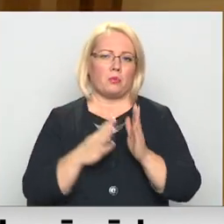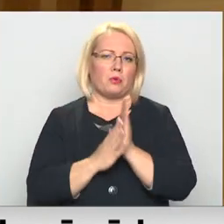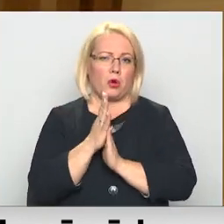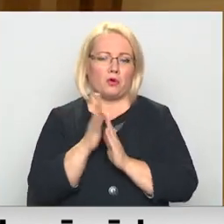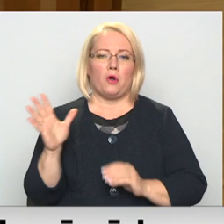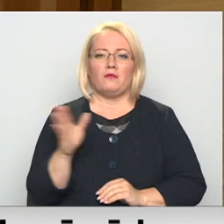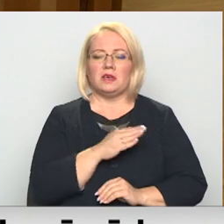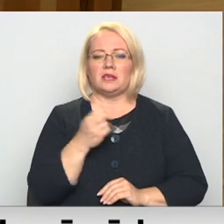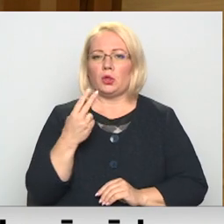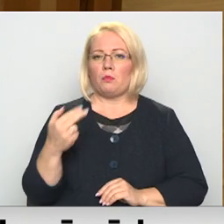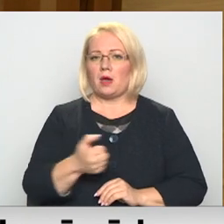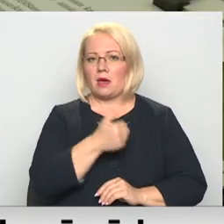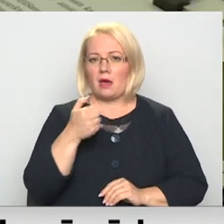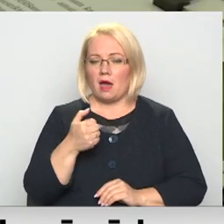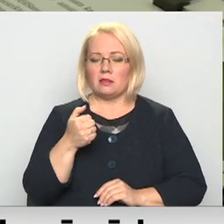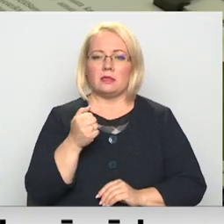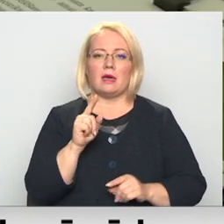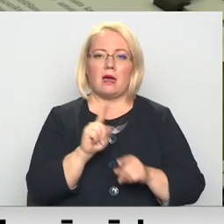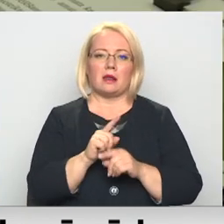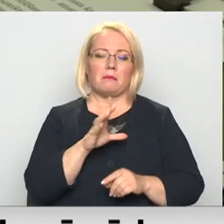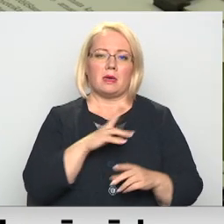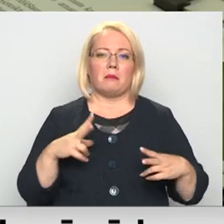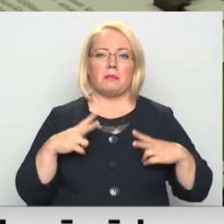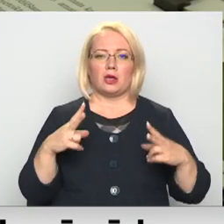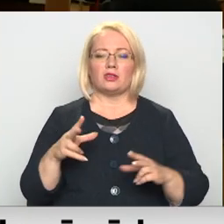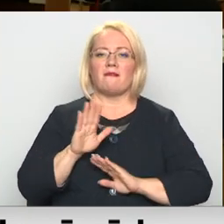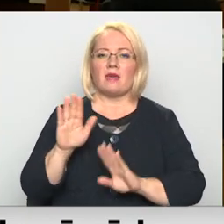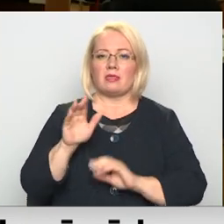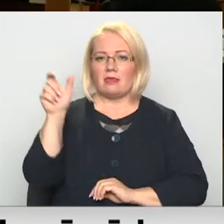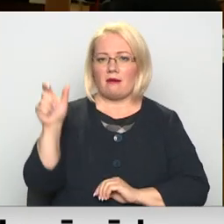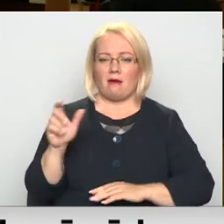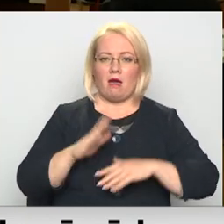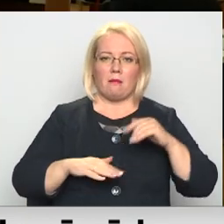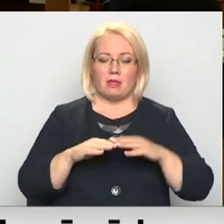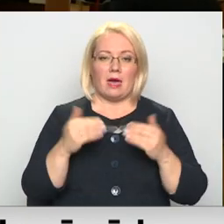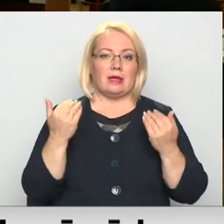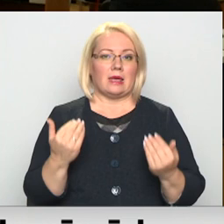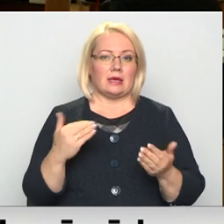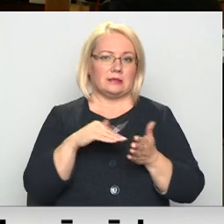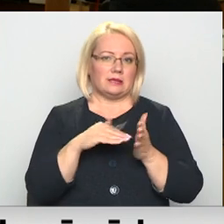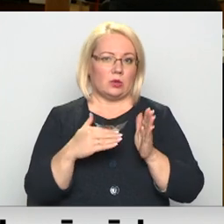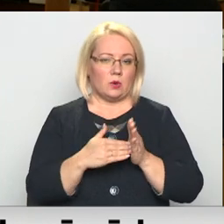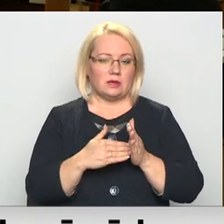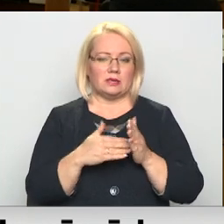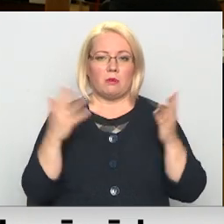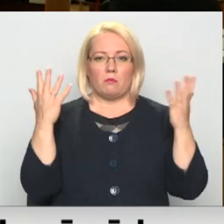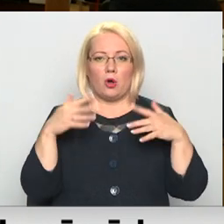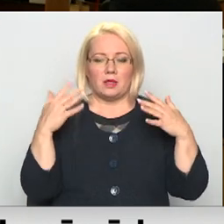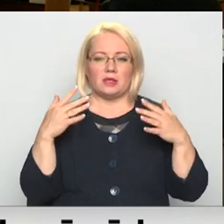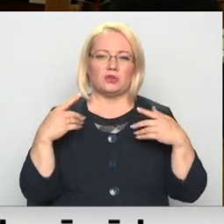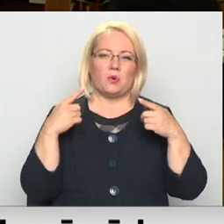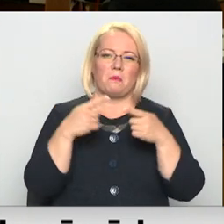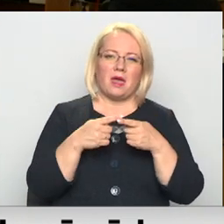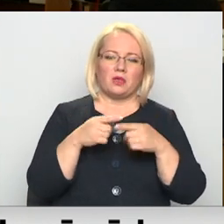12 gadus tās deputāti ieņēma arī priekšsēdētāja vietnieka amatu, pašreizējā situācija ir izveidojusies politisko ambīciju